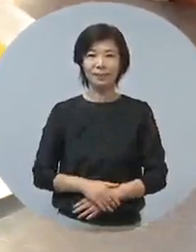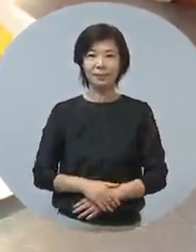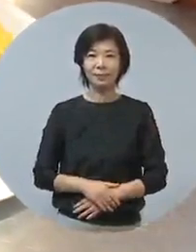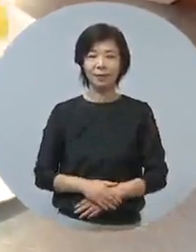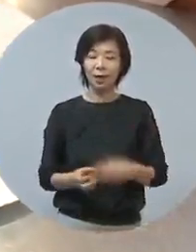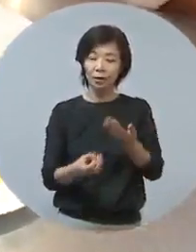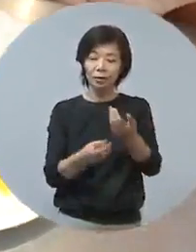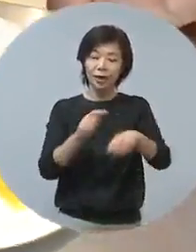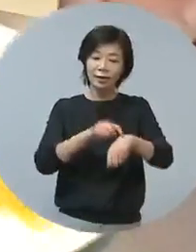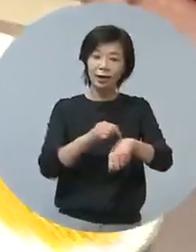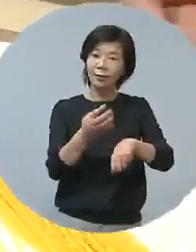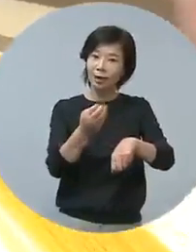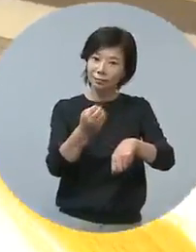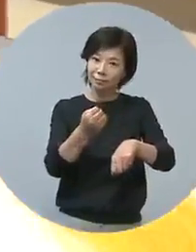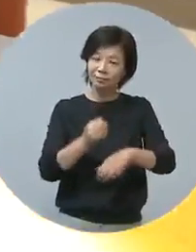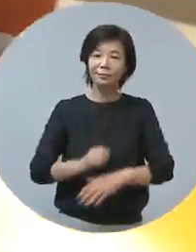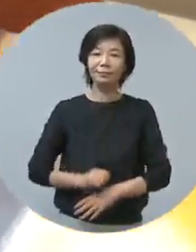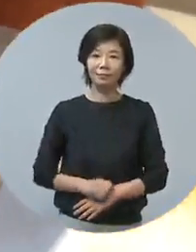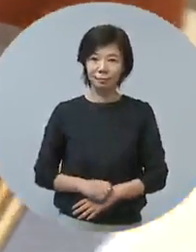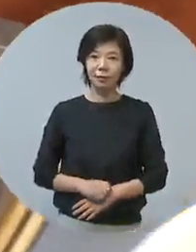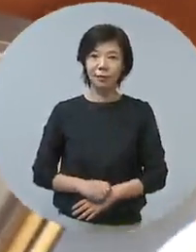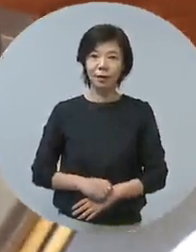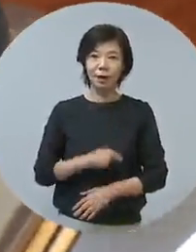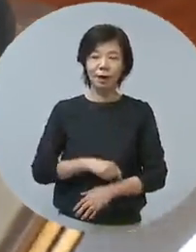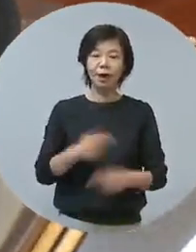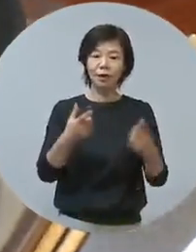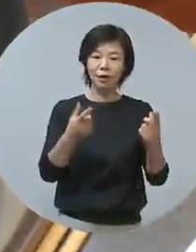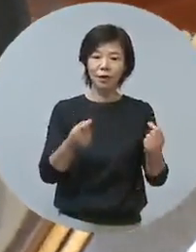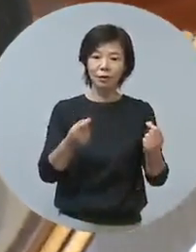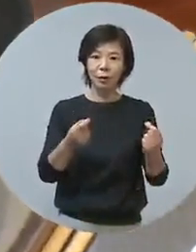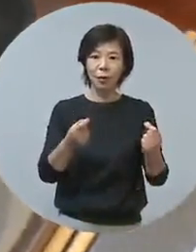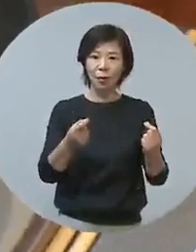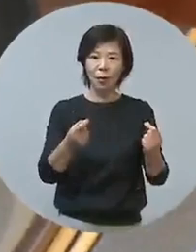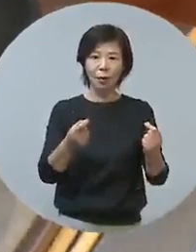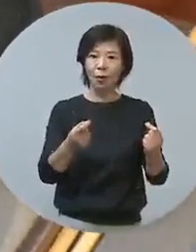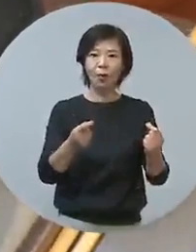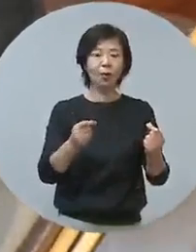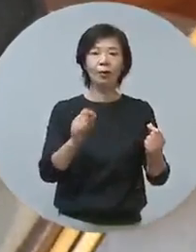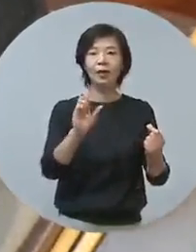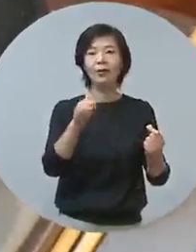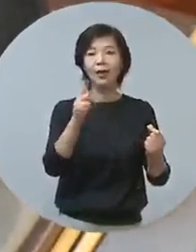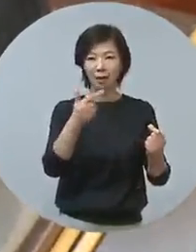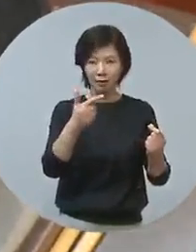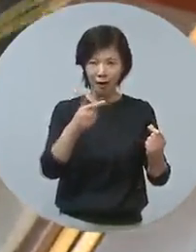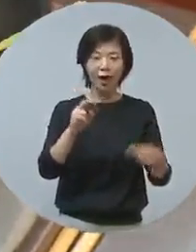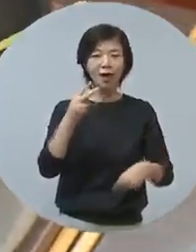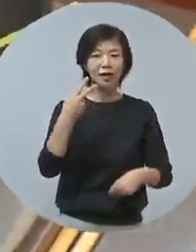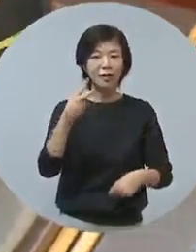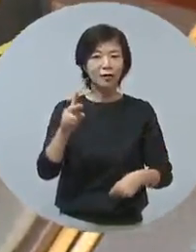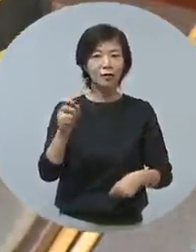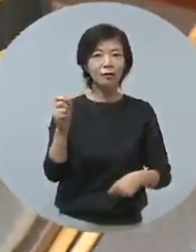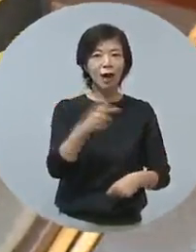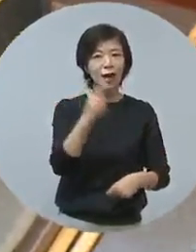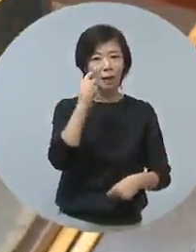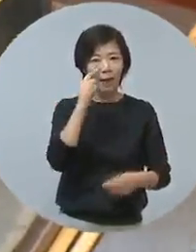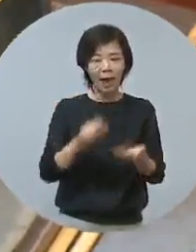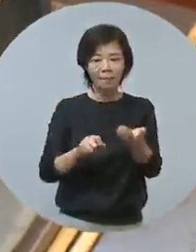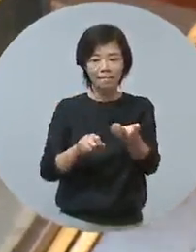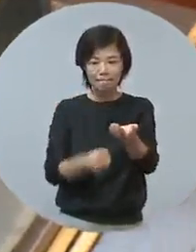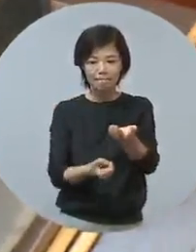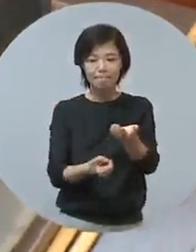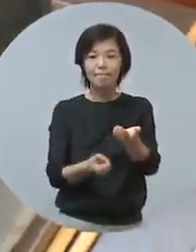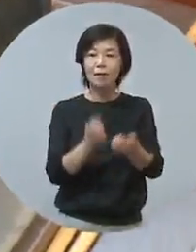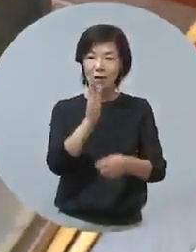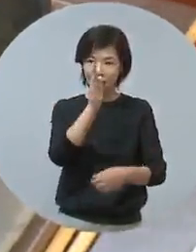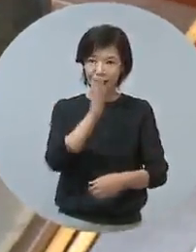茹で時間はどれぐらいですか？ 茹で時間はですね、表示されている時間マイナス2分ほどで、一回茹で上